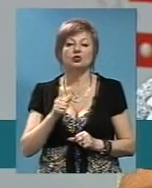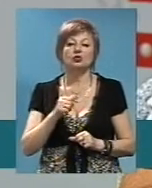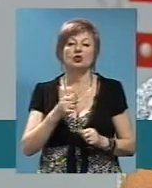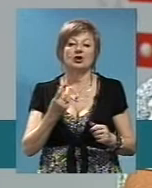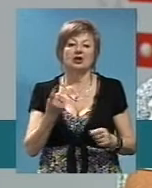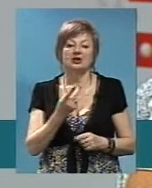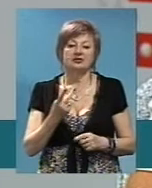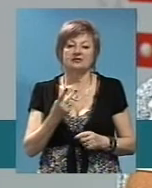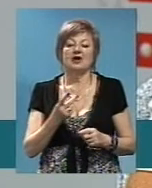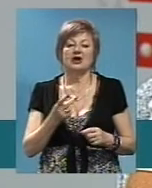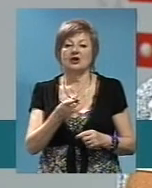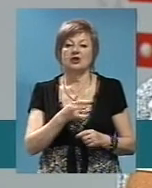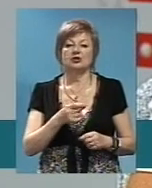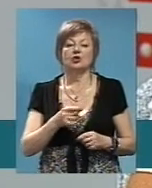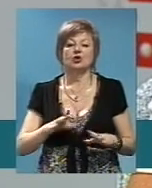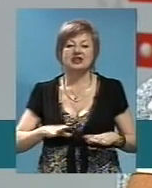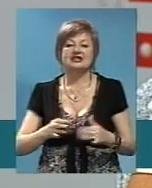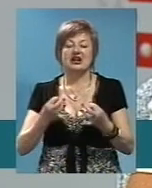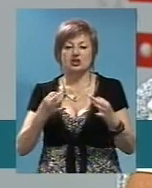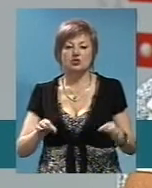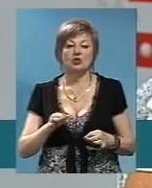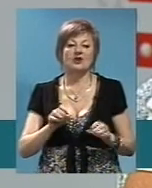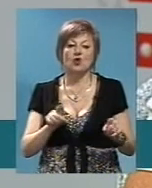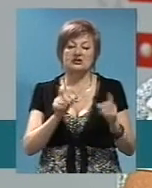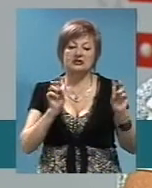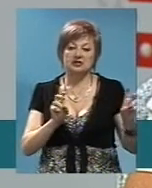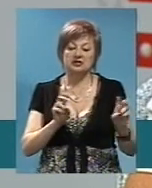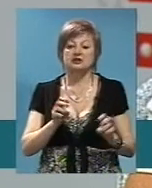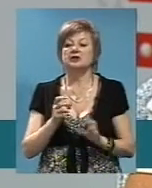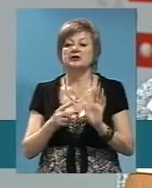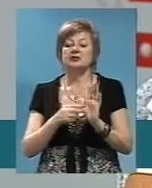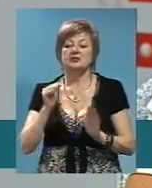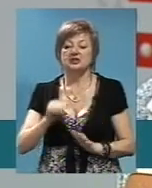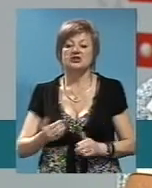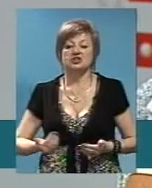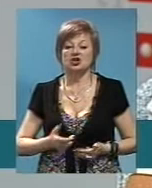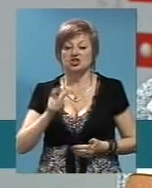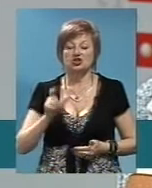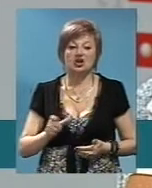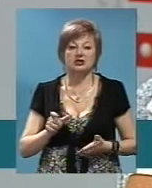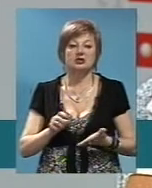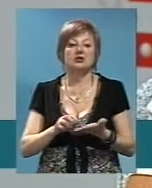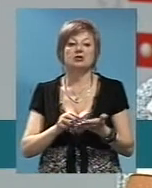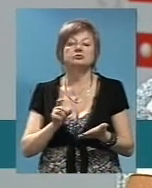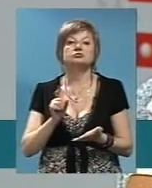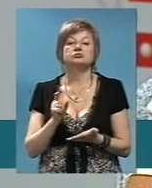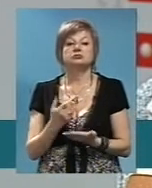Кінські Роздори утворили окрему громаду об'єднану, 6 тисяч жителів відійшли. За перспективним планом має